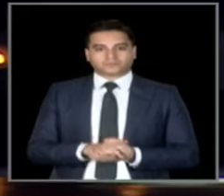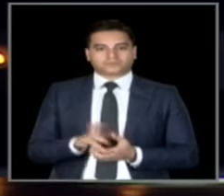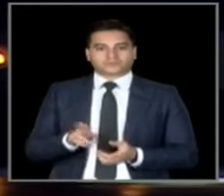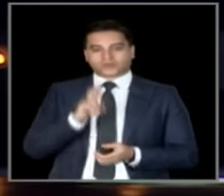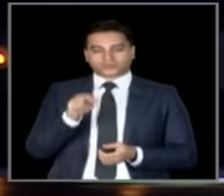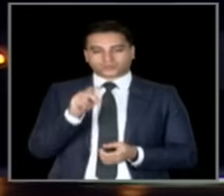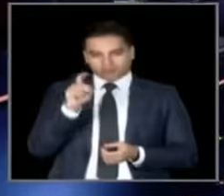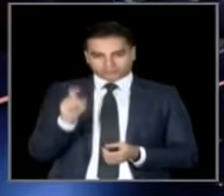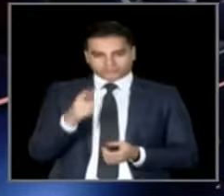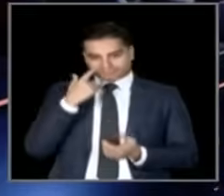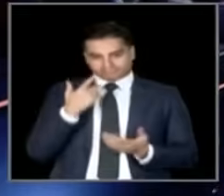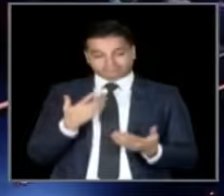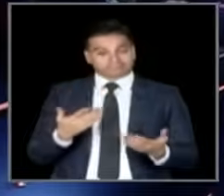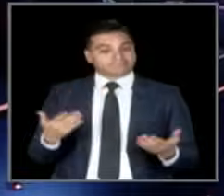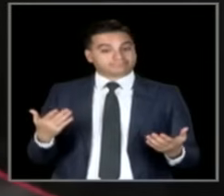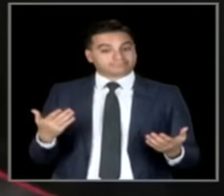والسؤال هو: